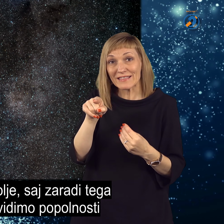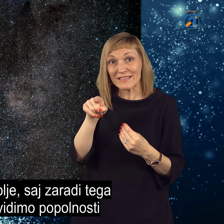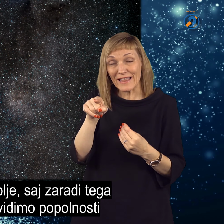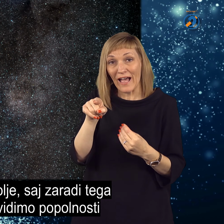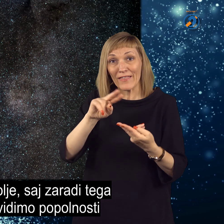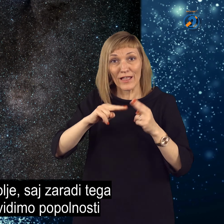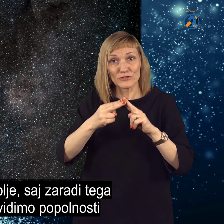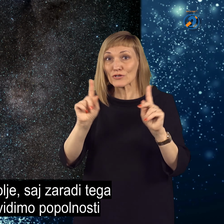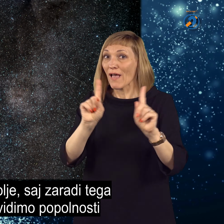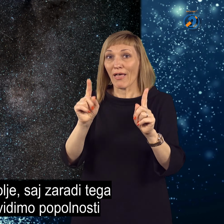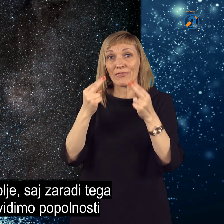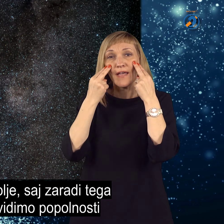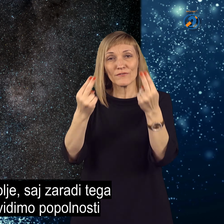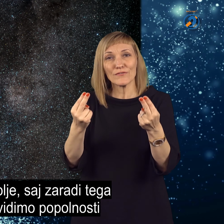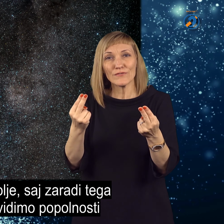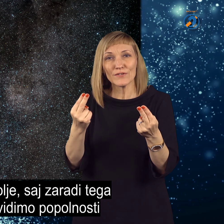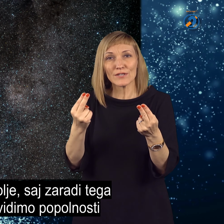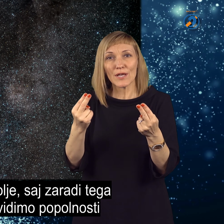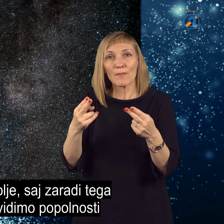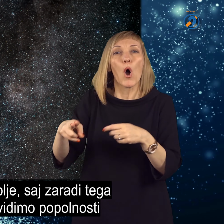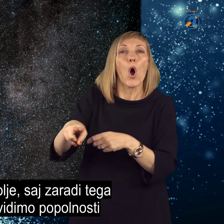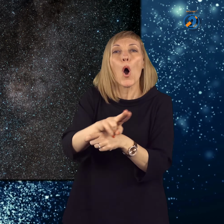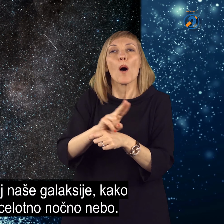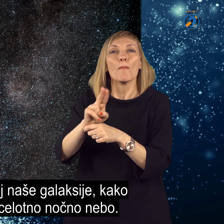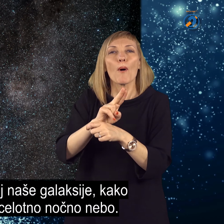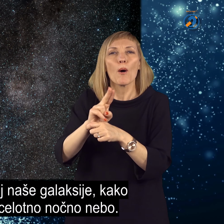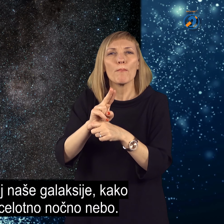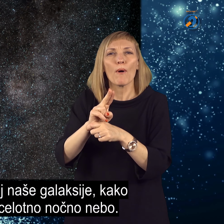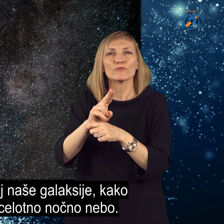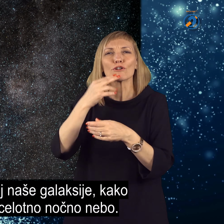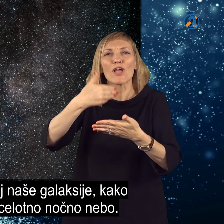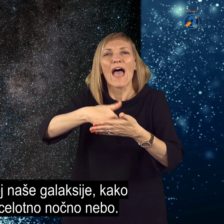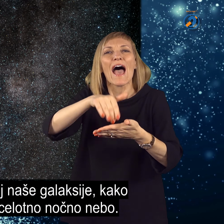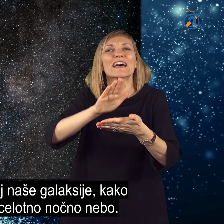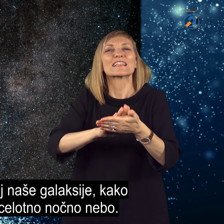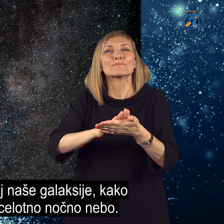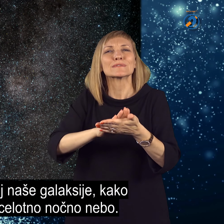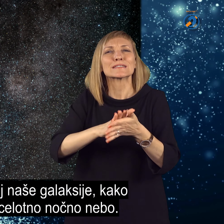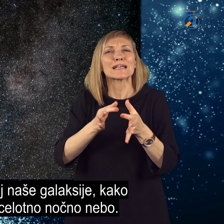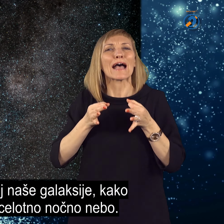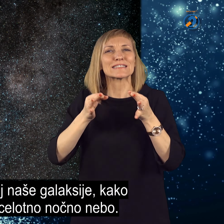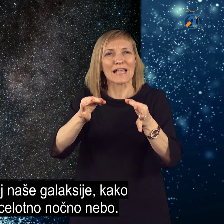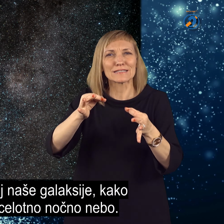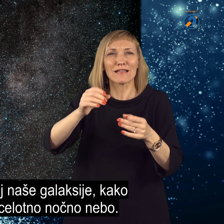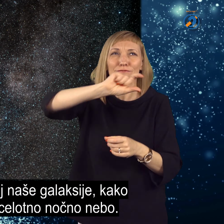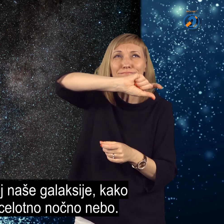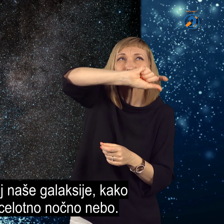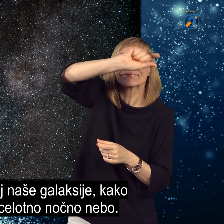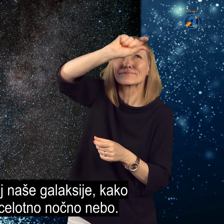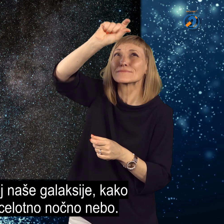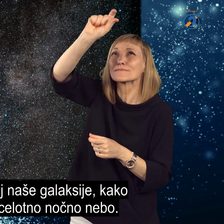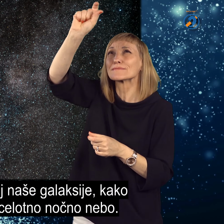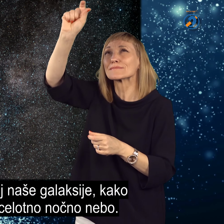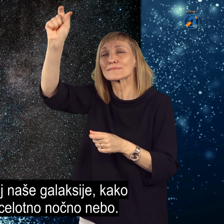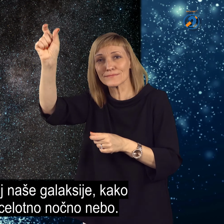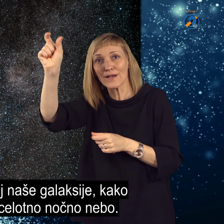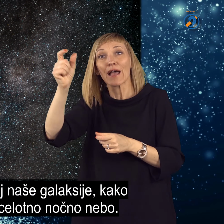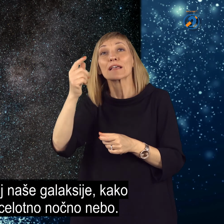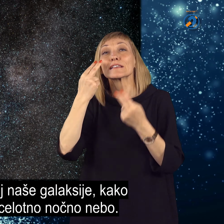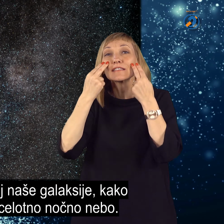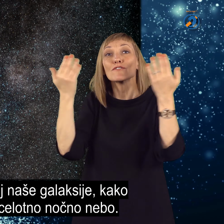ne vidimo v popolnosti rimske ceste, torej naše galaksije, kako se razpreda čez